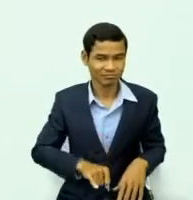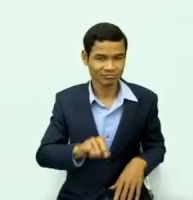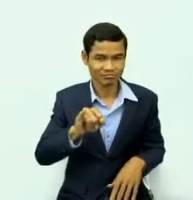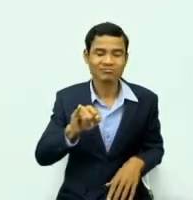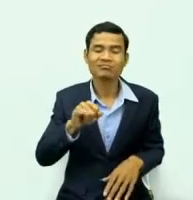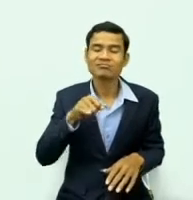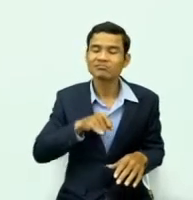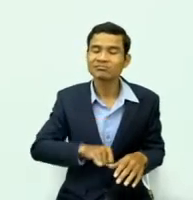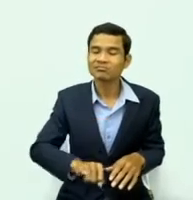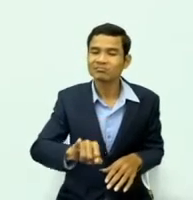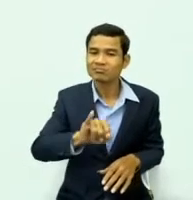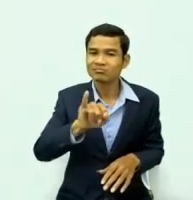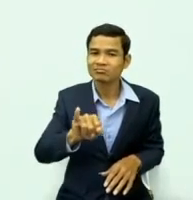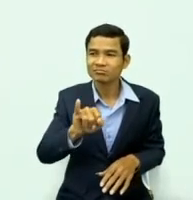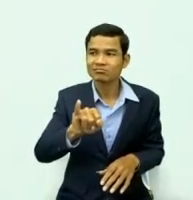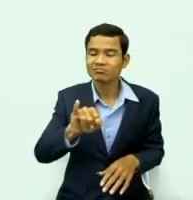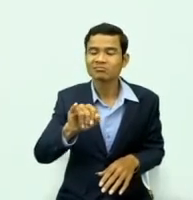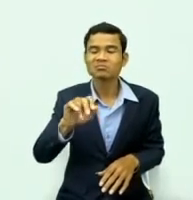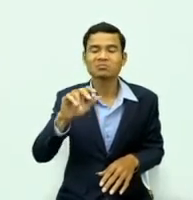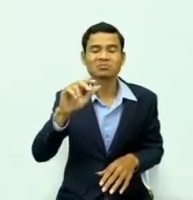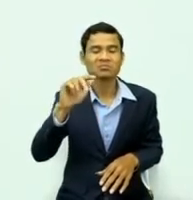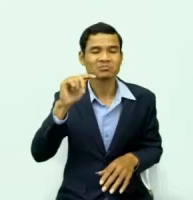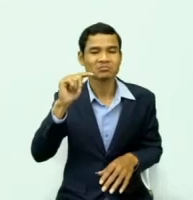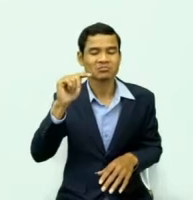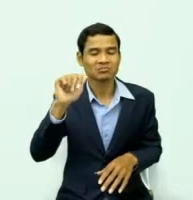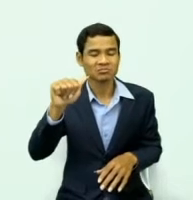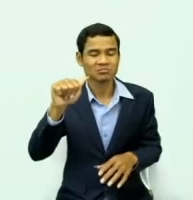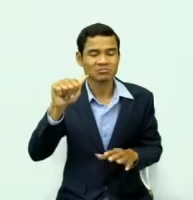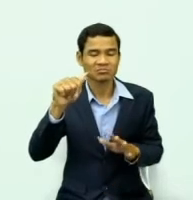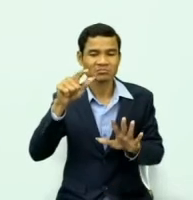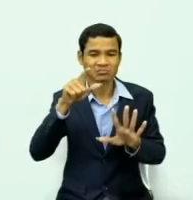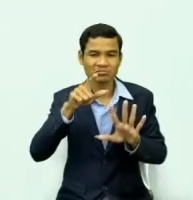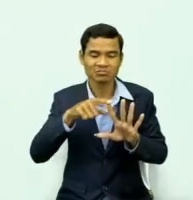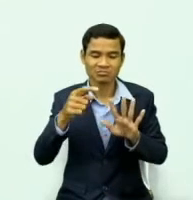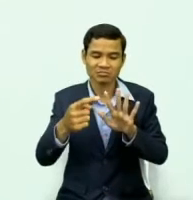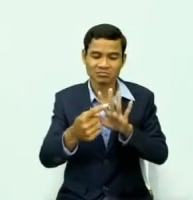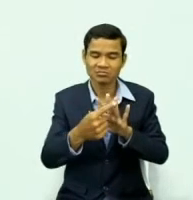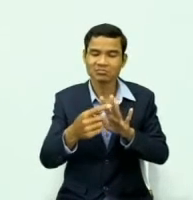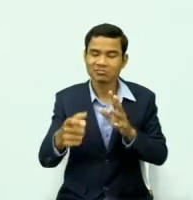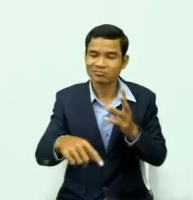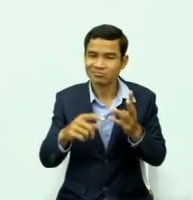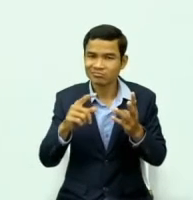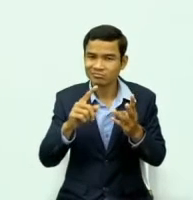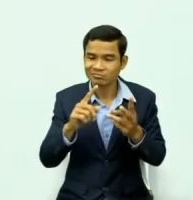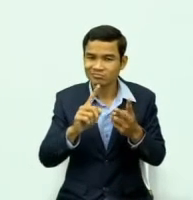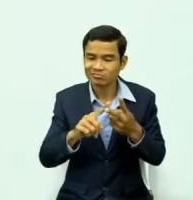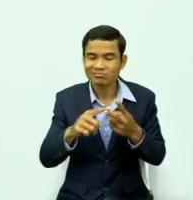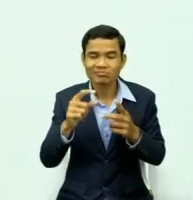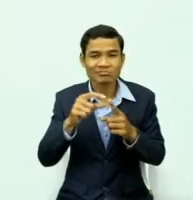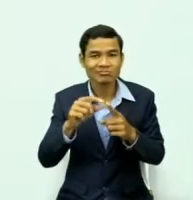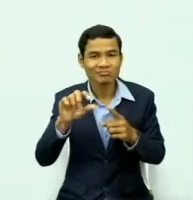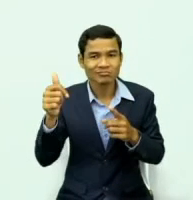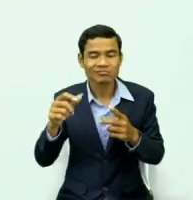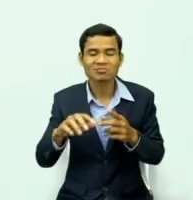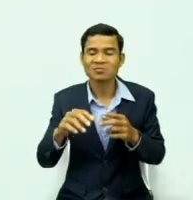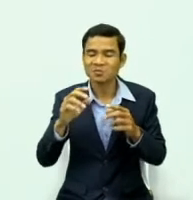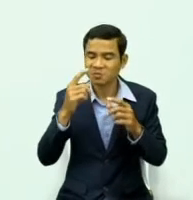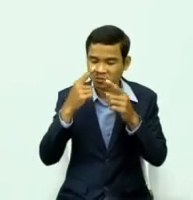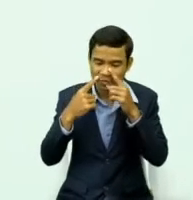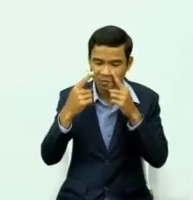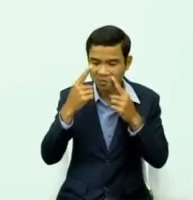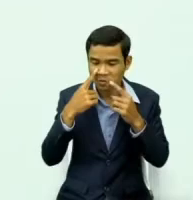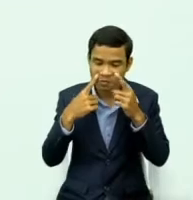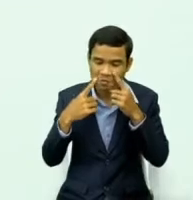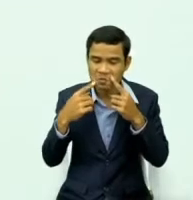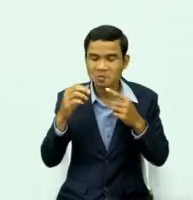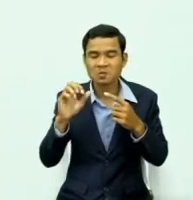cháu ở với con chà cứ cháu nhó mùi bị và ta móc bị ở với tiết con chà cứ bị dùng ai bị ní